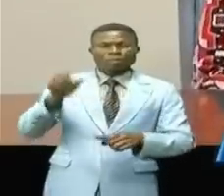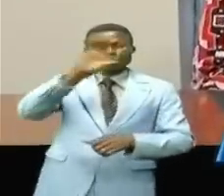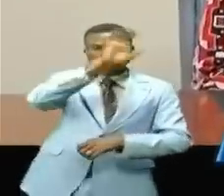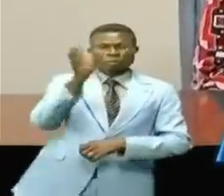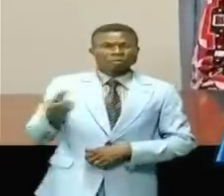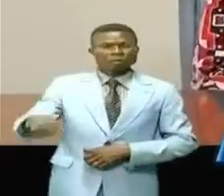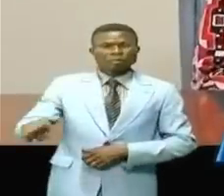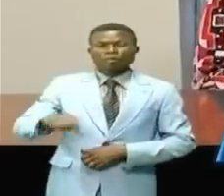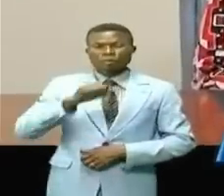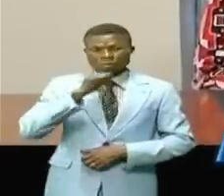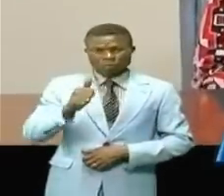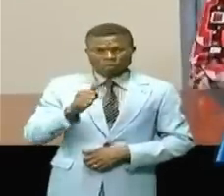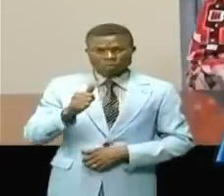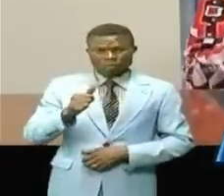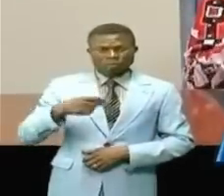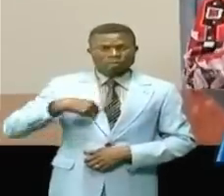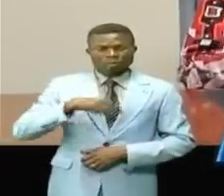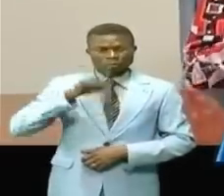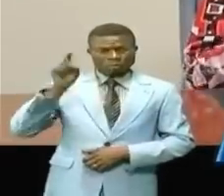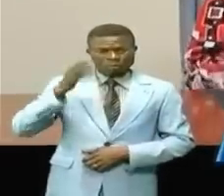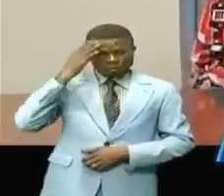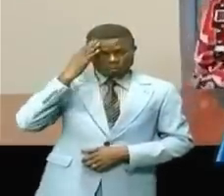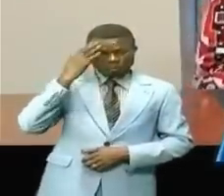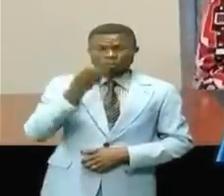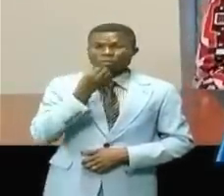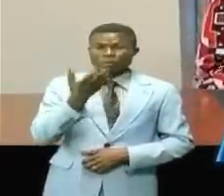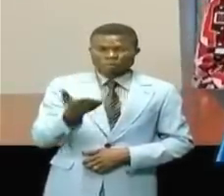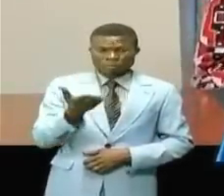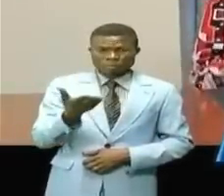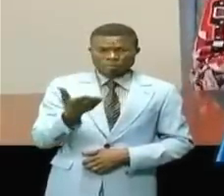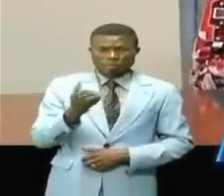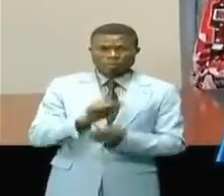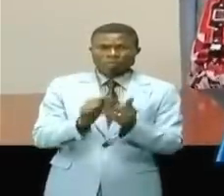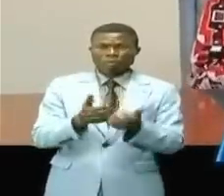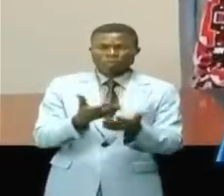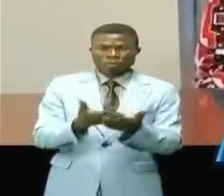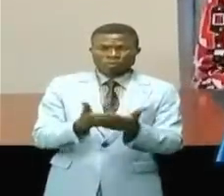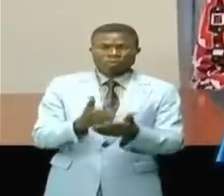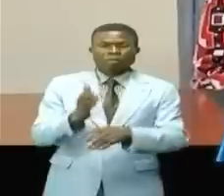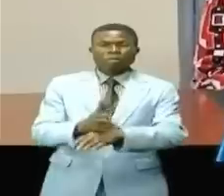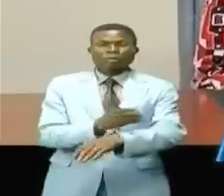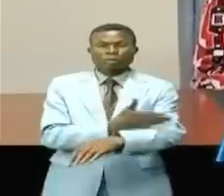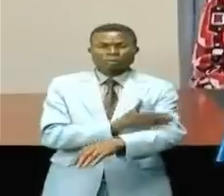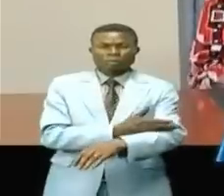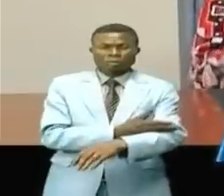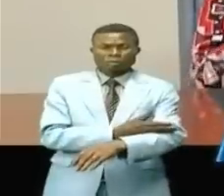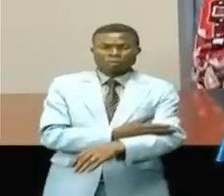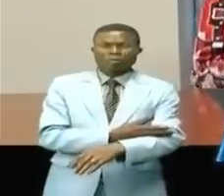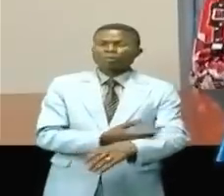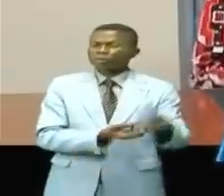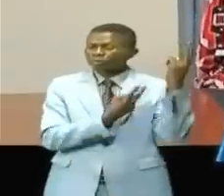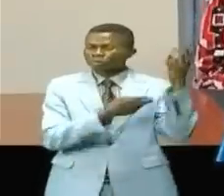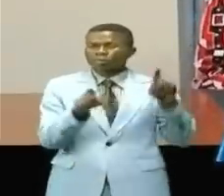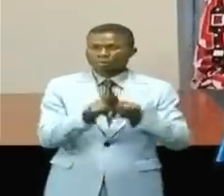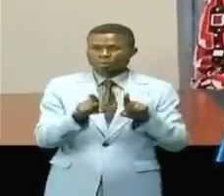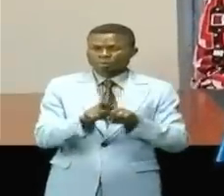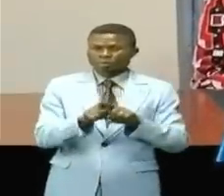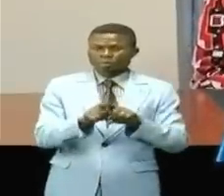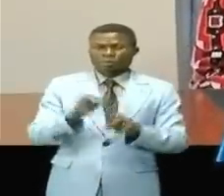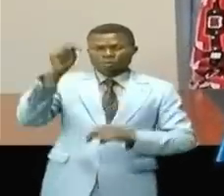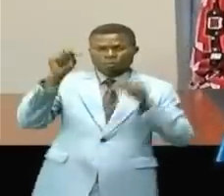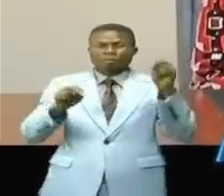Il faudrait que nous puissions savoir si dans les provinces, ils ont le même attrait, ils ont la